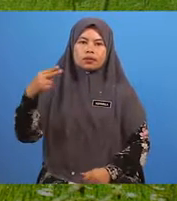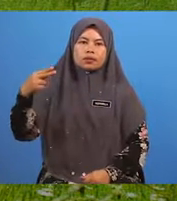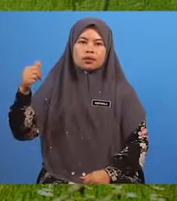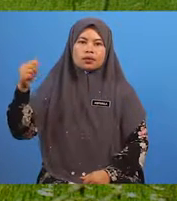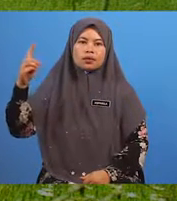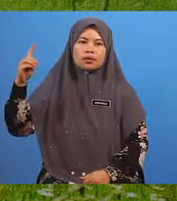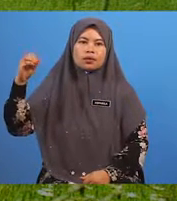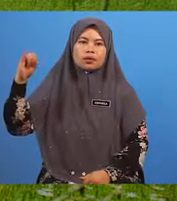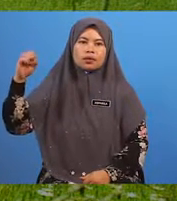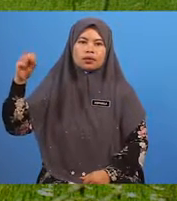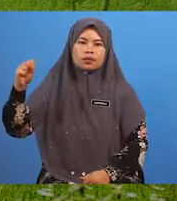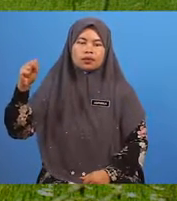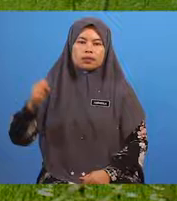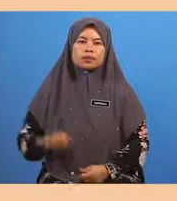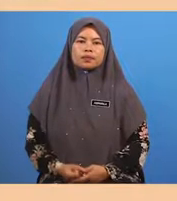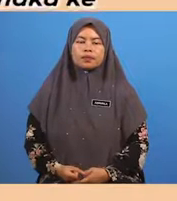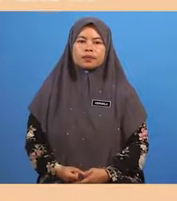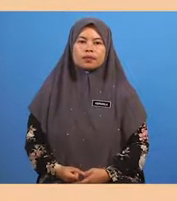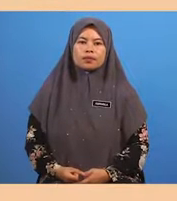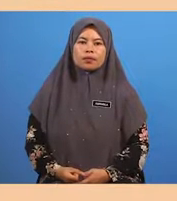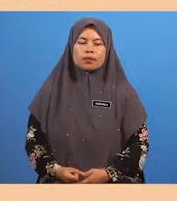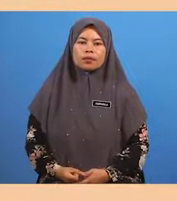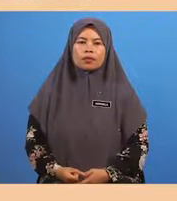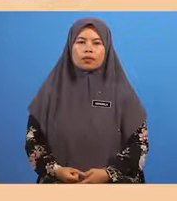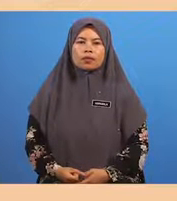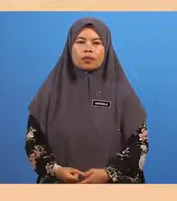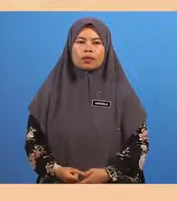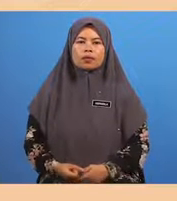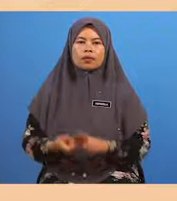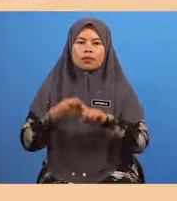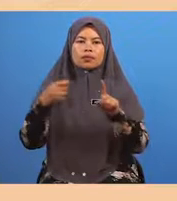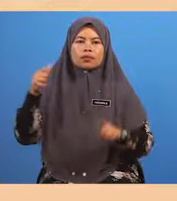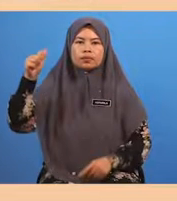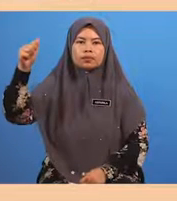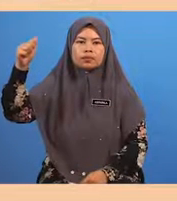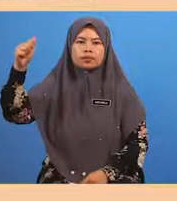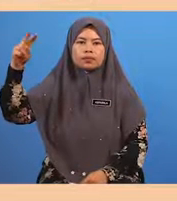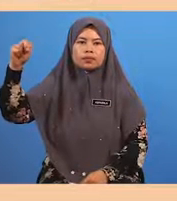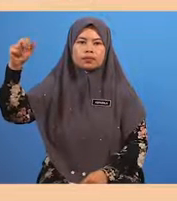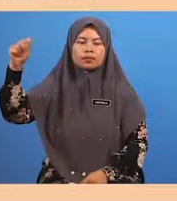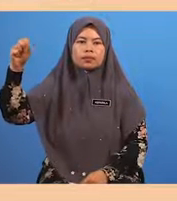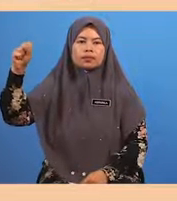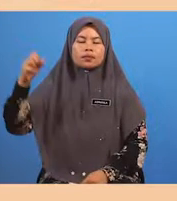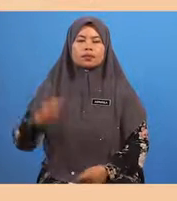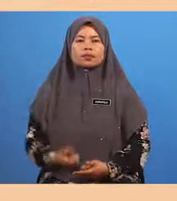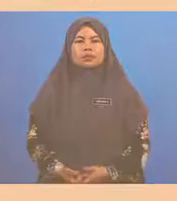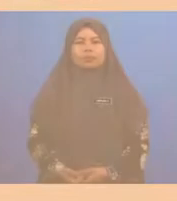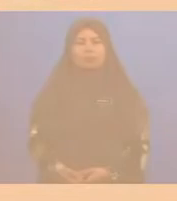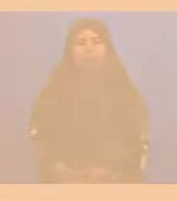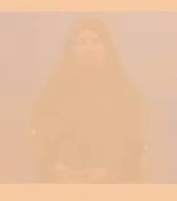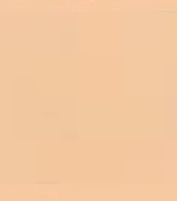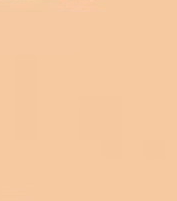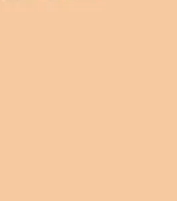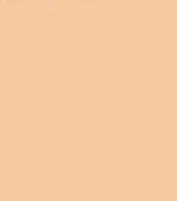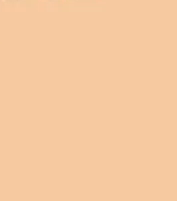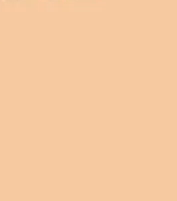Imam Abu Daud yang berbunyi, An Anas bin Malik radhiyallahu anhu qala, sami'tu